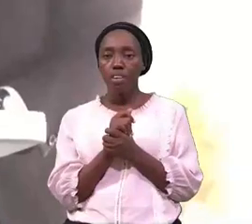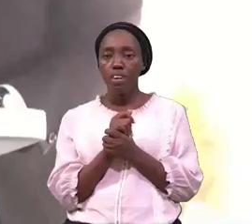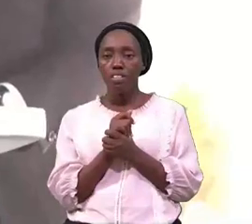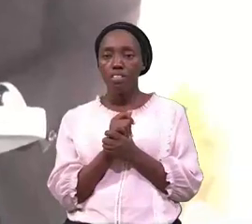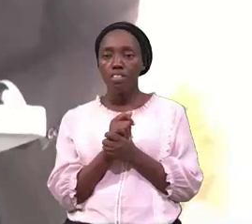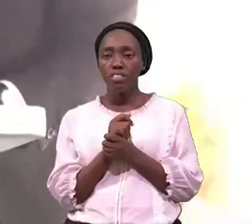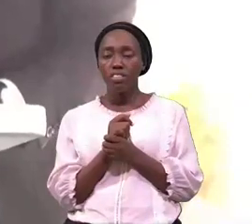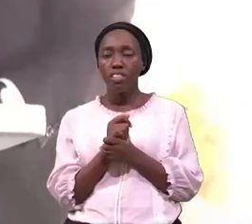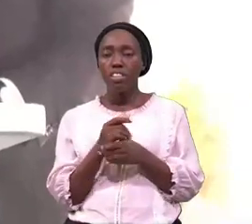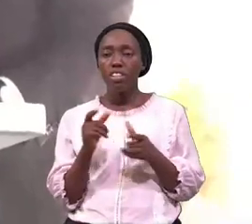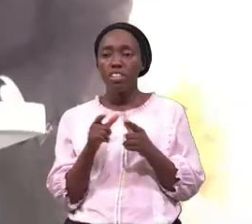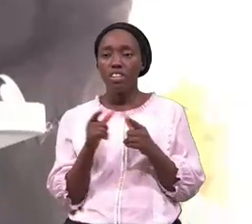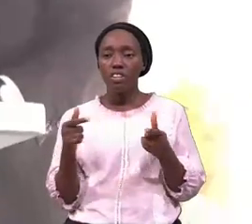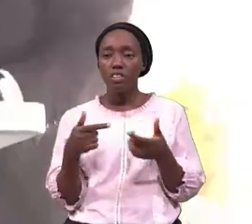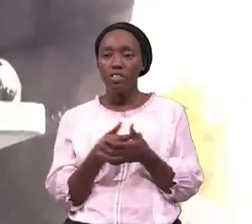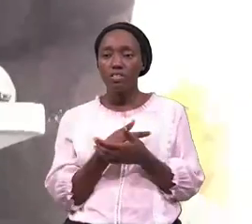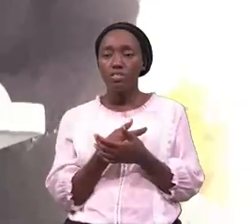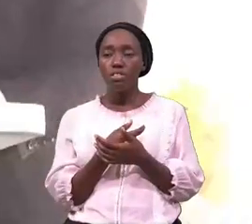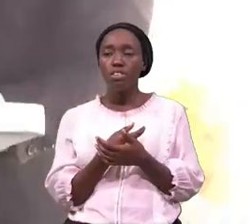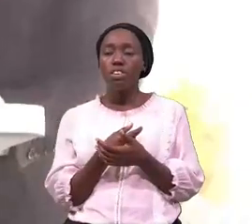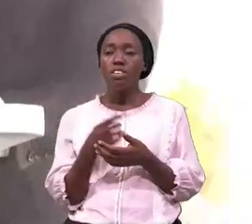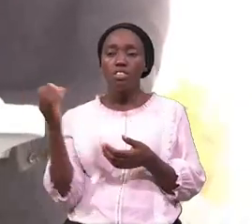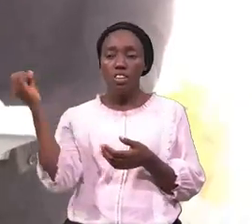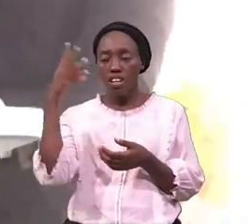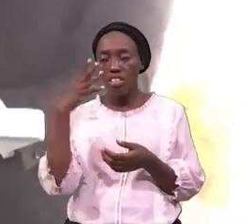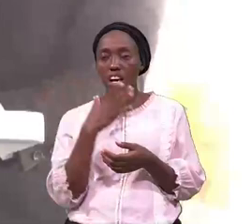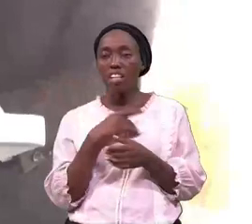Les plus grandes grâces de l'esprit.